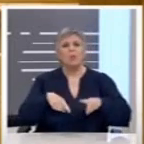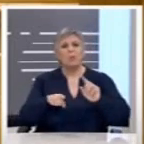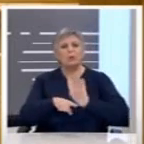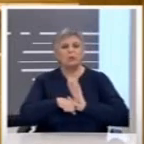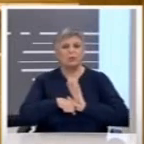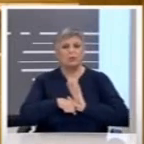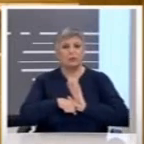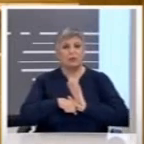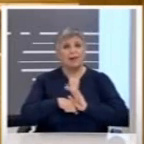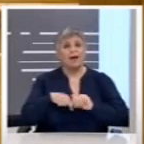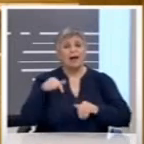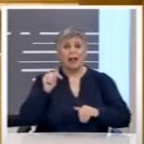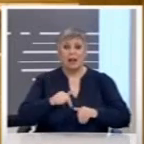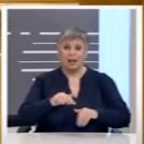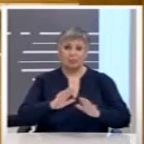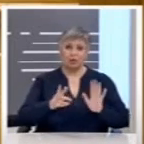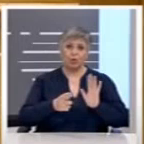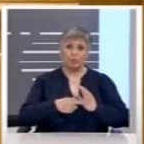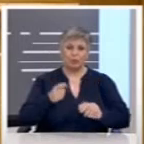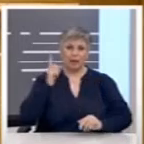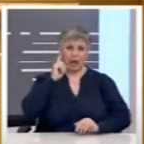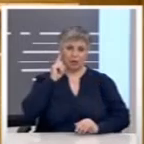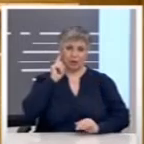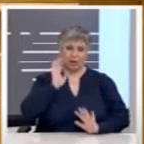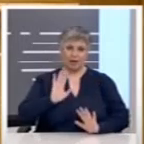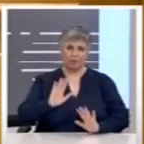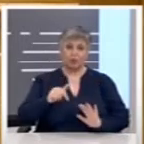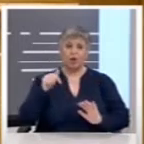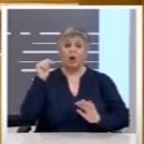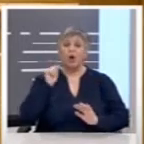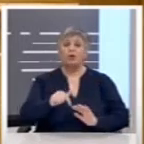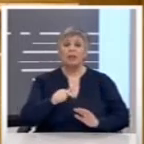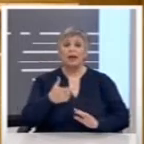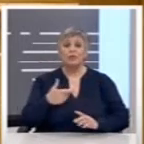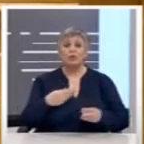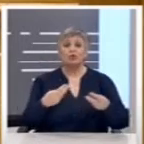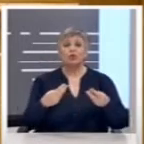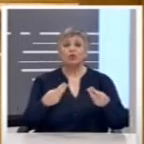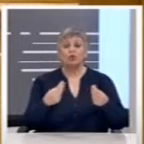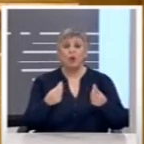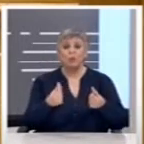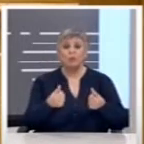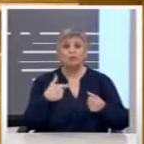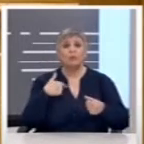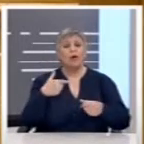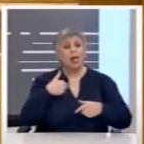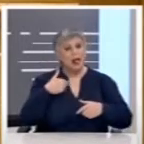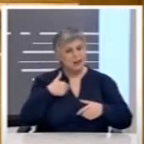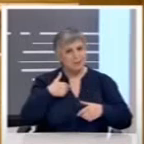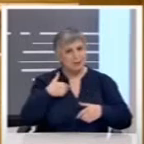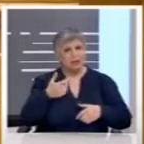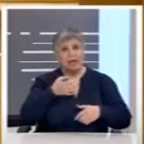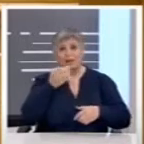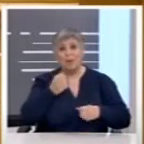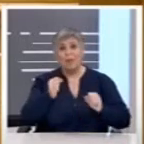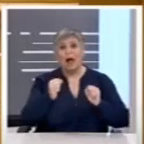Κυπριακού, αντιλαμβάνουμε ότι δεν έχουν να κάνουν κριτική για την πολιτική που ακολουθήσαμε στα ζητήματα εγγύησης και